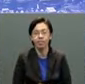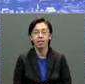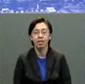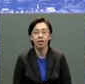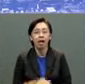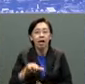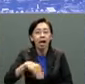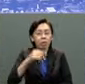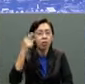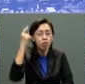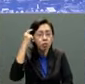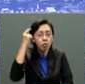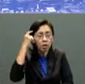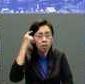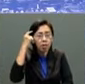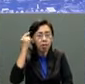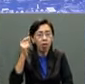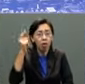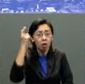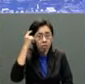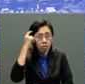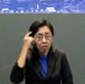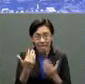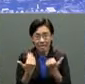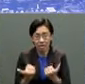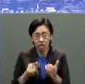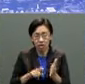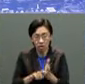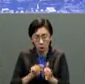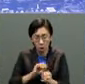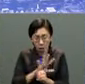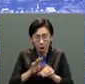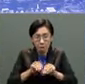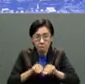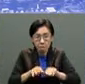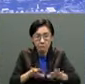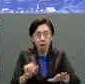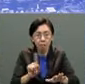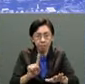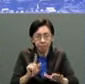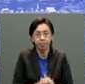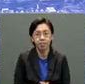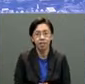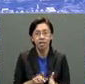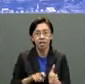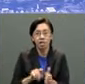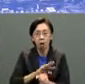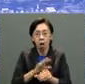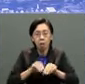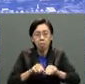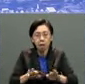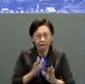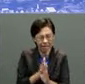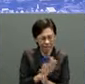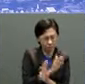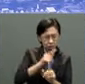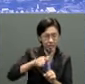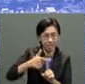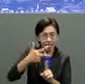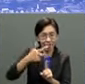จเรื่องของสภาวะการเกิดโรคนี้ก่อนนะครับเนื่องจากโรคนี้เพิ่งจะเกิดขึ้นภายในช่วงเวลา 3-4